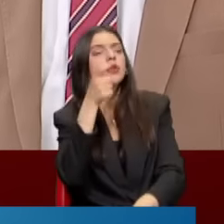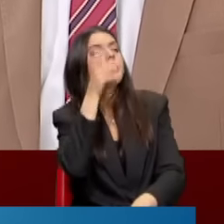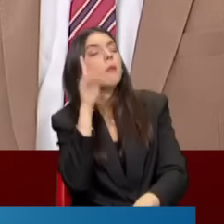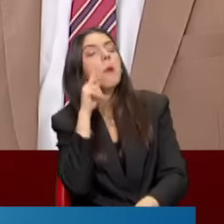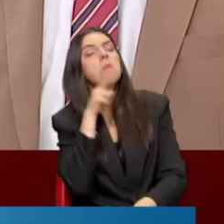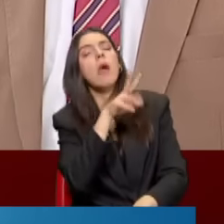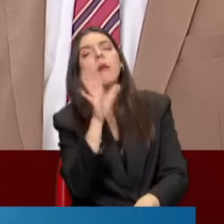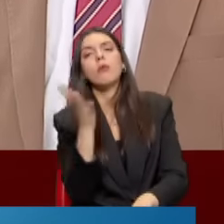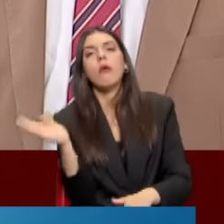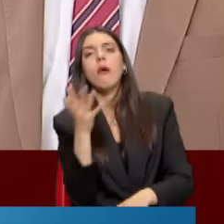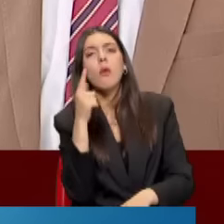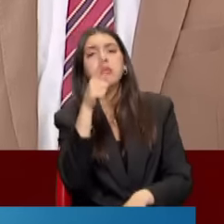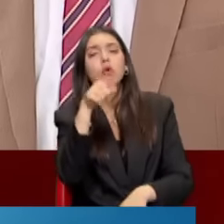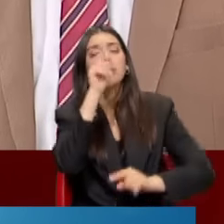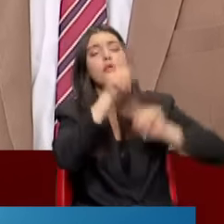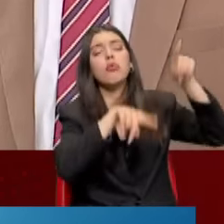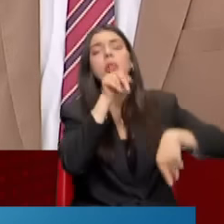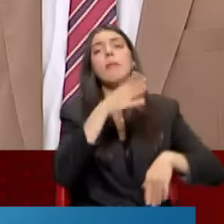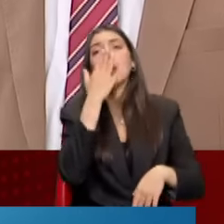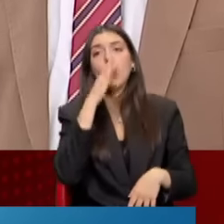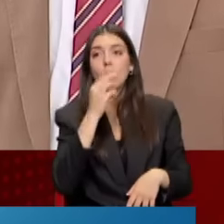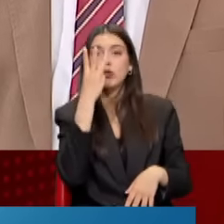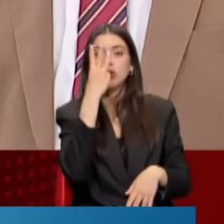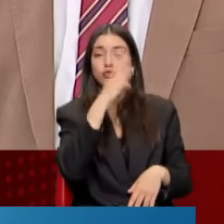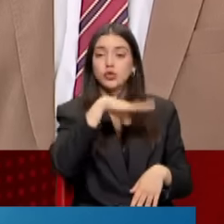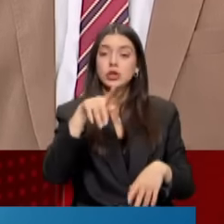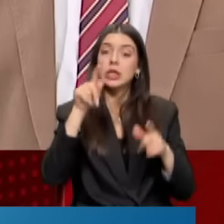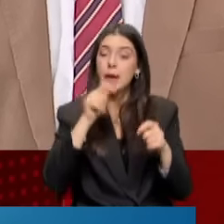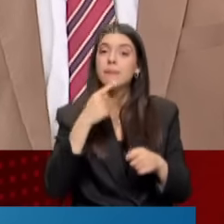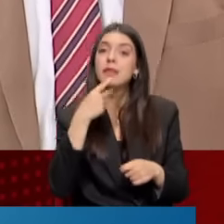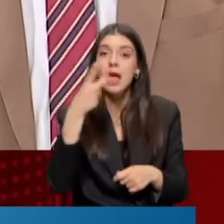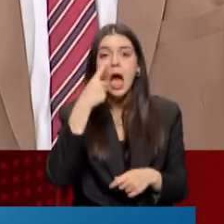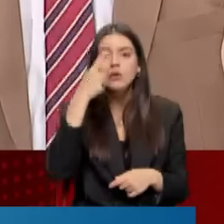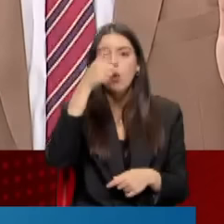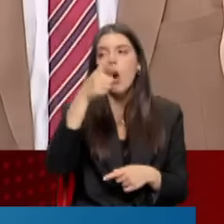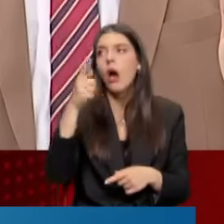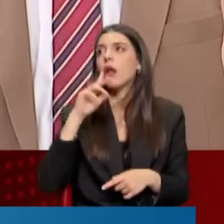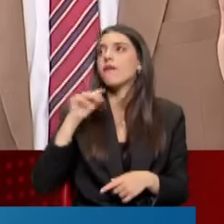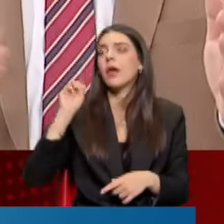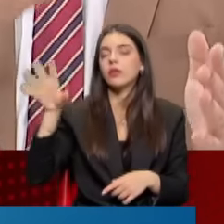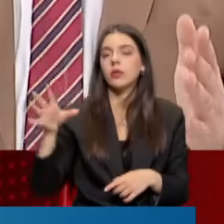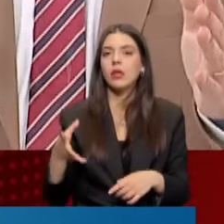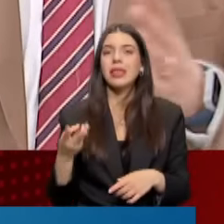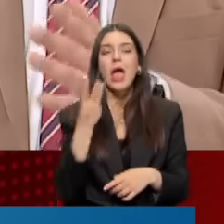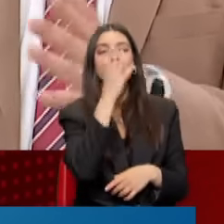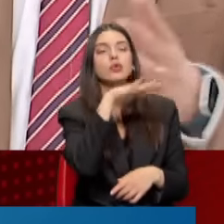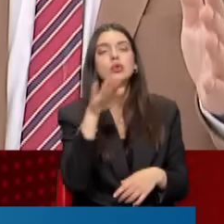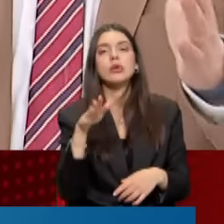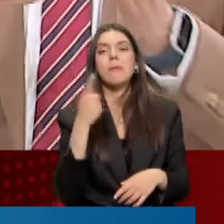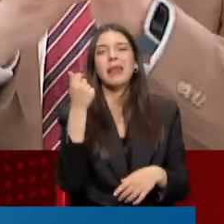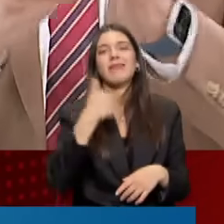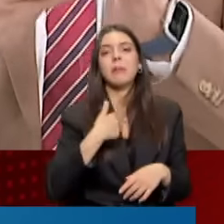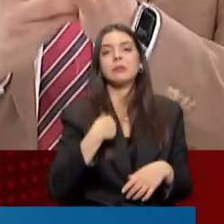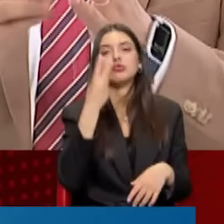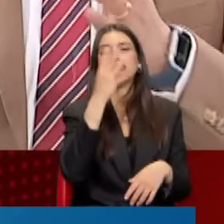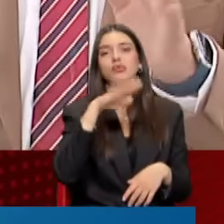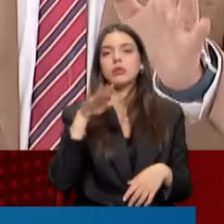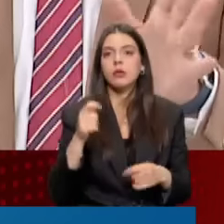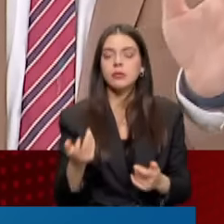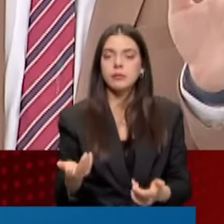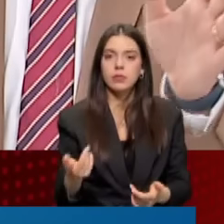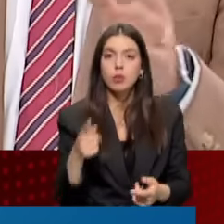onun hani böyle bir gündemi yok ü çocuk yapın deyince Erdoğan onunla didişiyor y ne ü çocuk bize işte para ver biz de ü çocuk